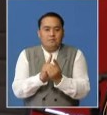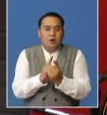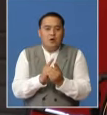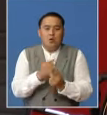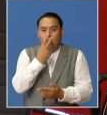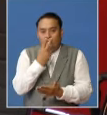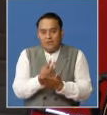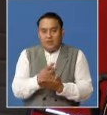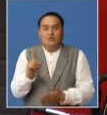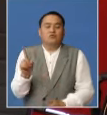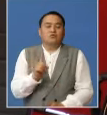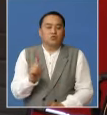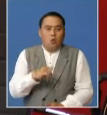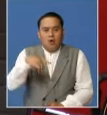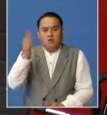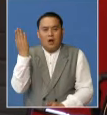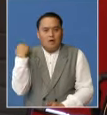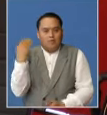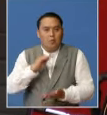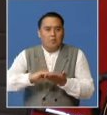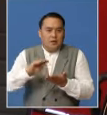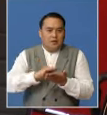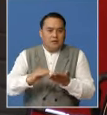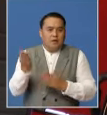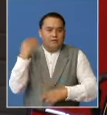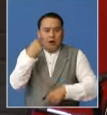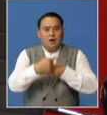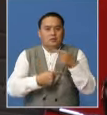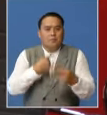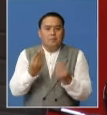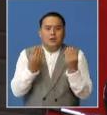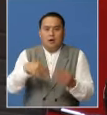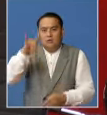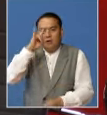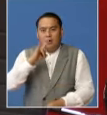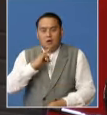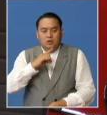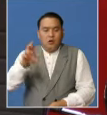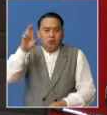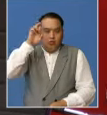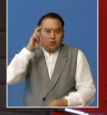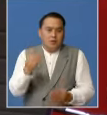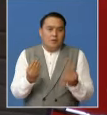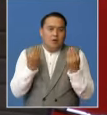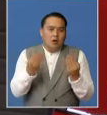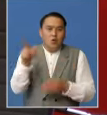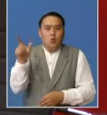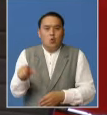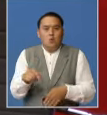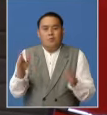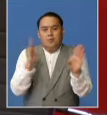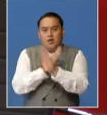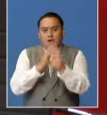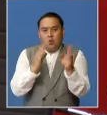воочию убедились в том, что когда-то писал наш предок: «Казахстан – прекрасная страна с отзывчивыми людьми и невероятными